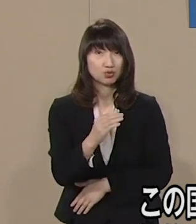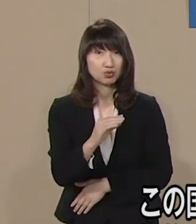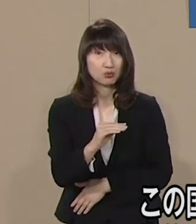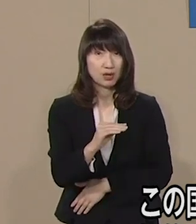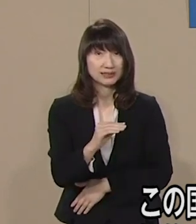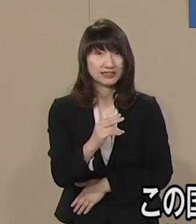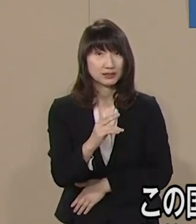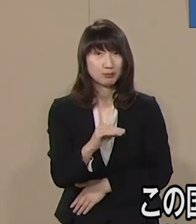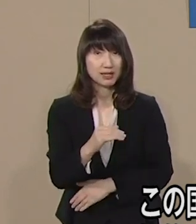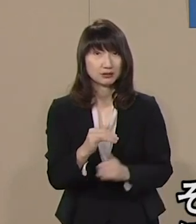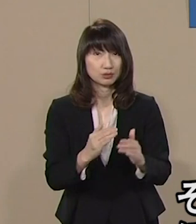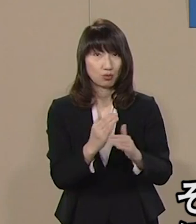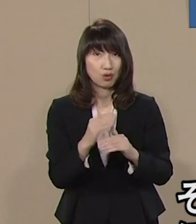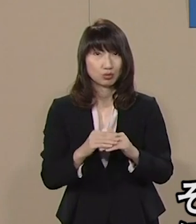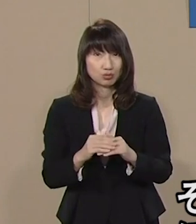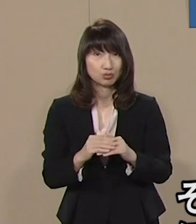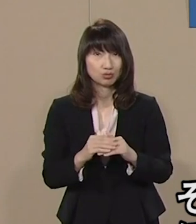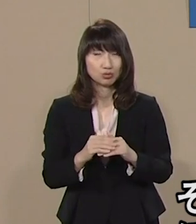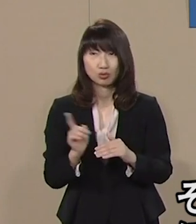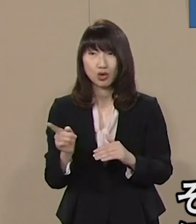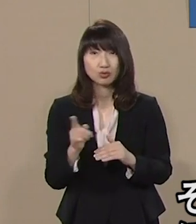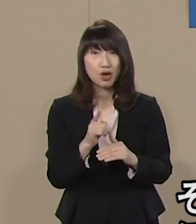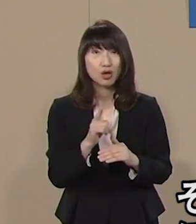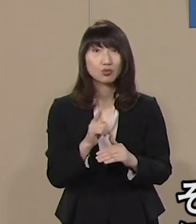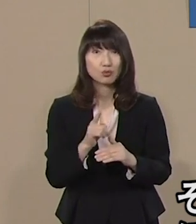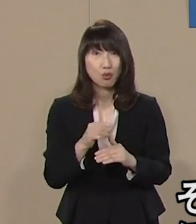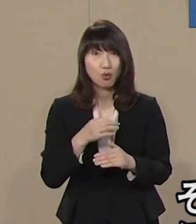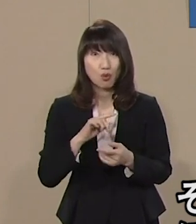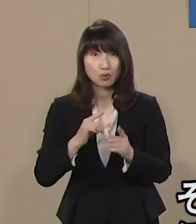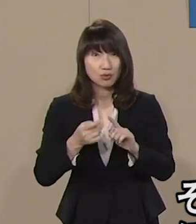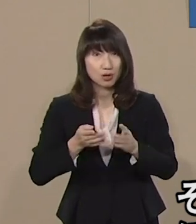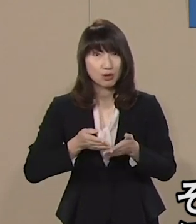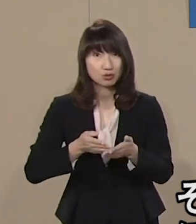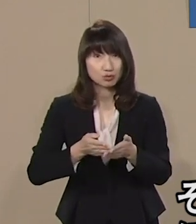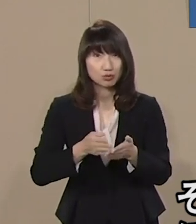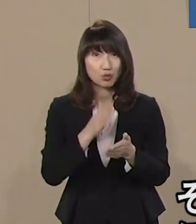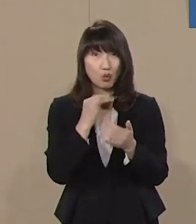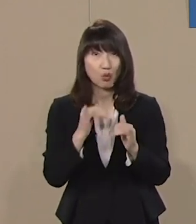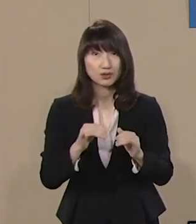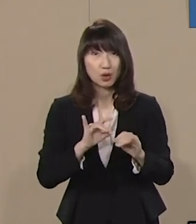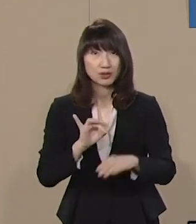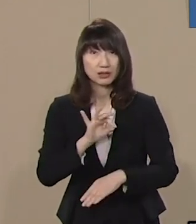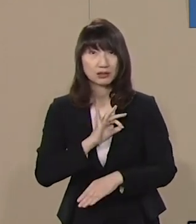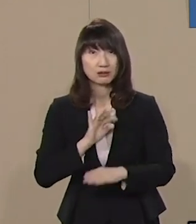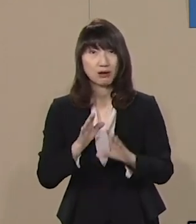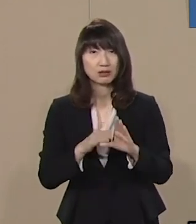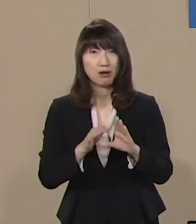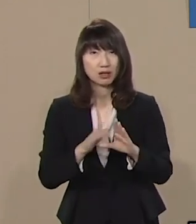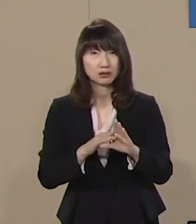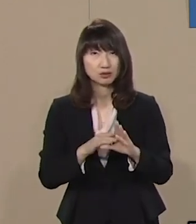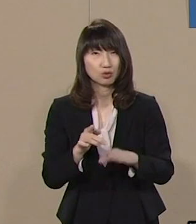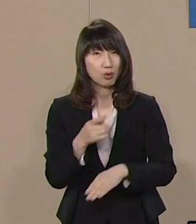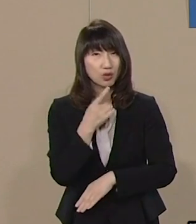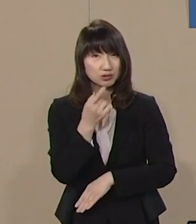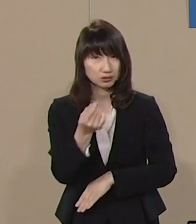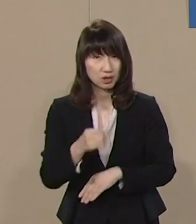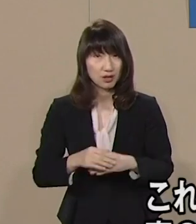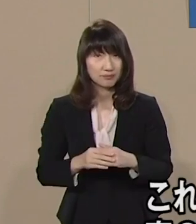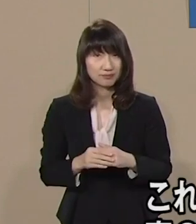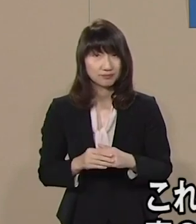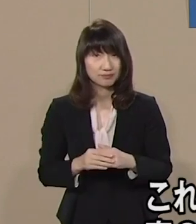392万人超それぞれの声を代弁する当事者議員がほとんどいなかったそれ時代がおかしくありません